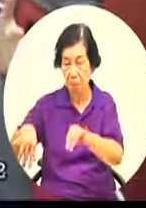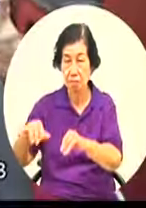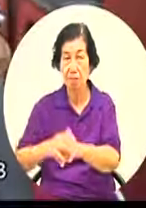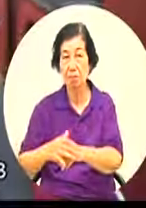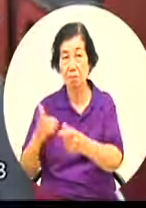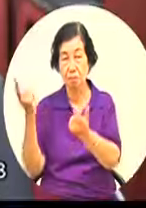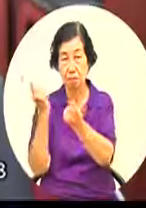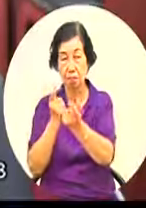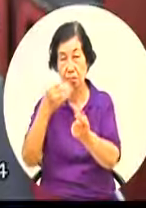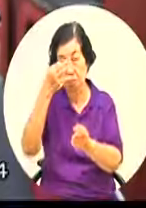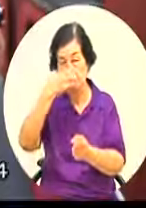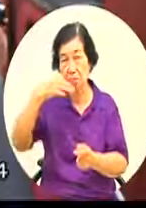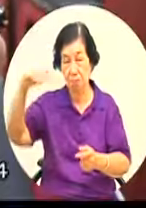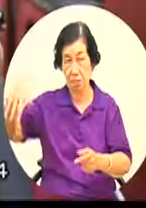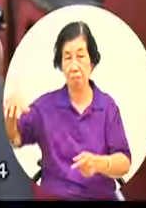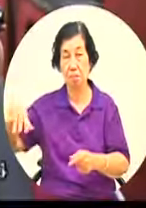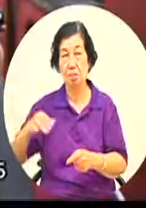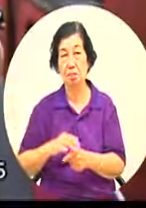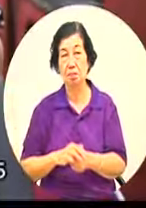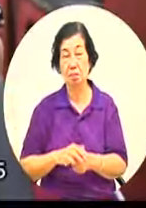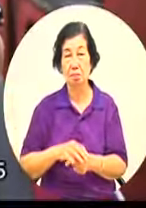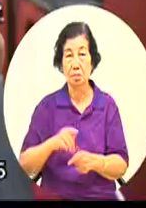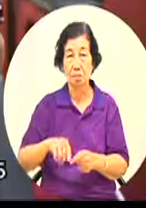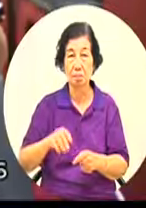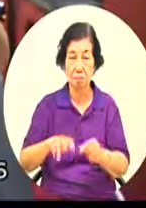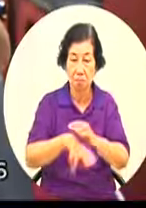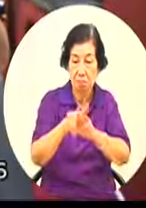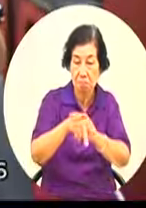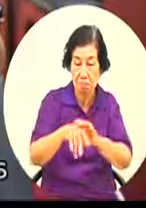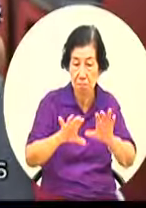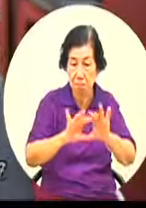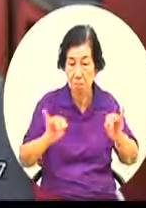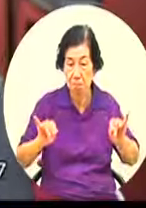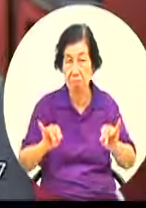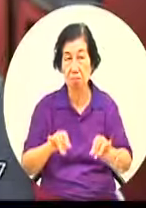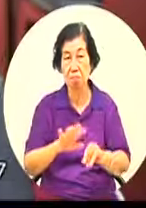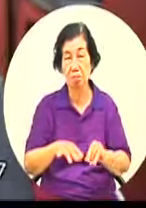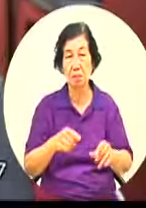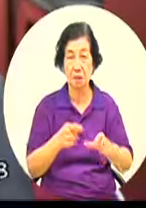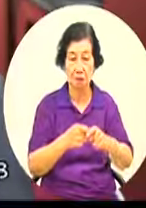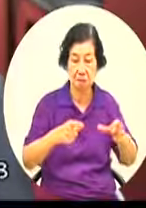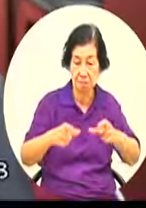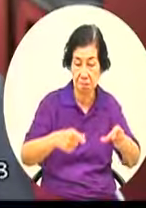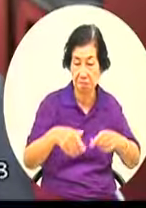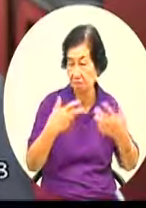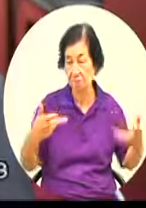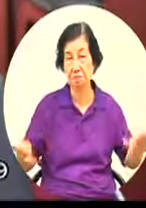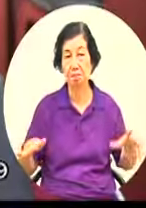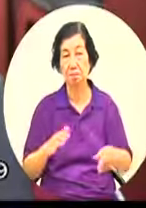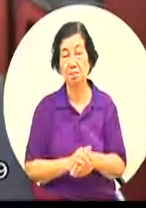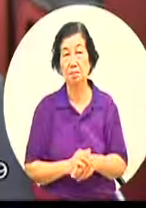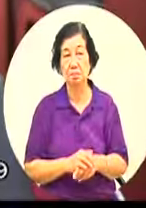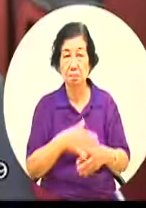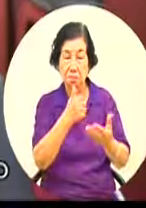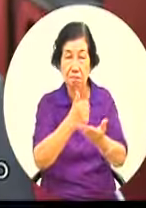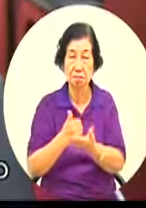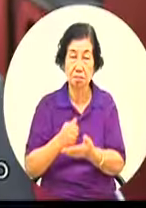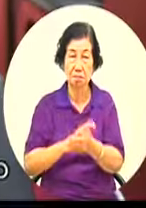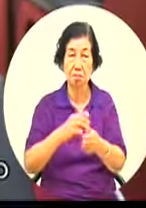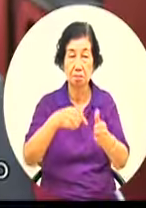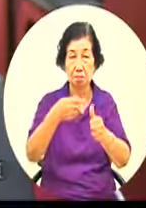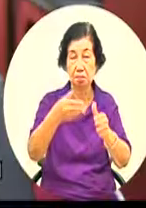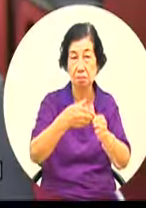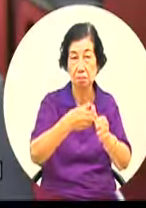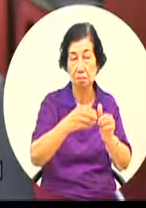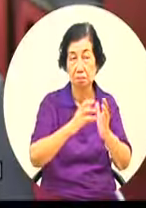置在那里，还有大多数的土地闲置在那里当公园哦。我想要拜托教育局还有文化